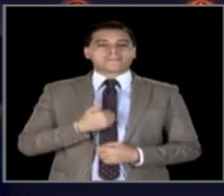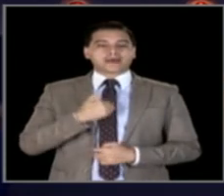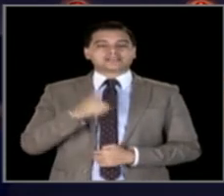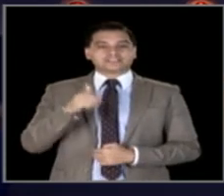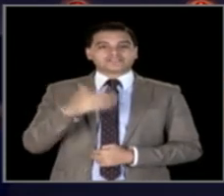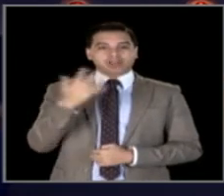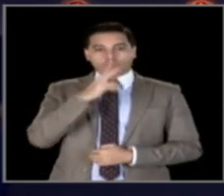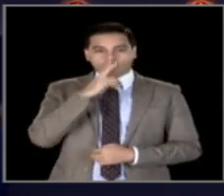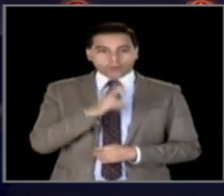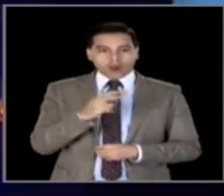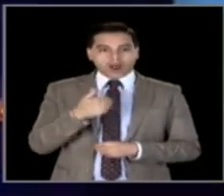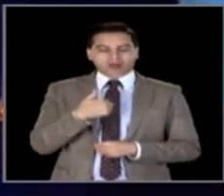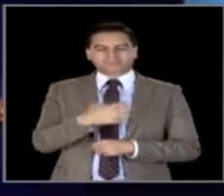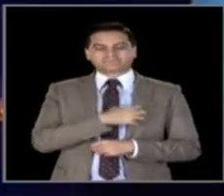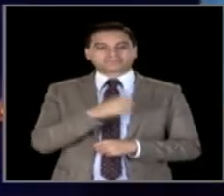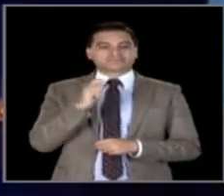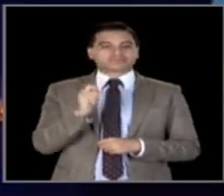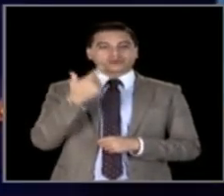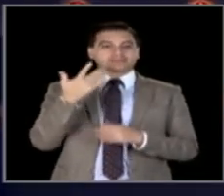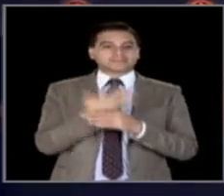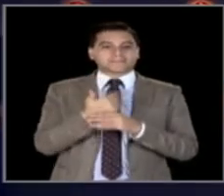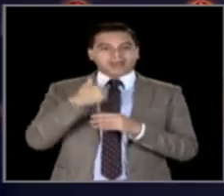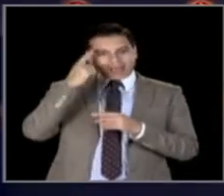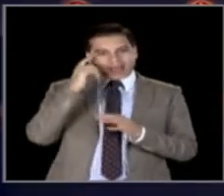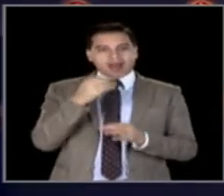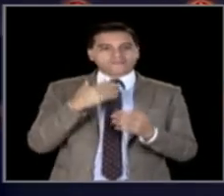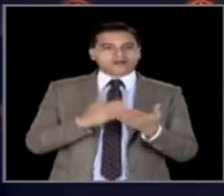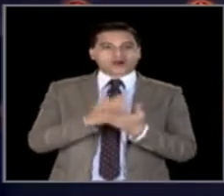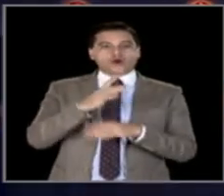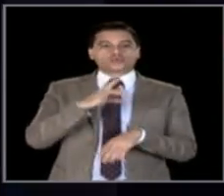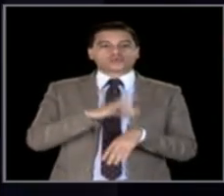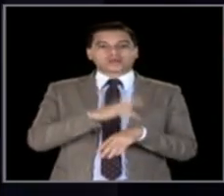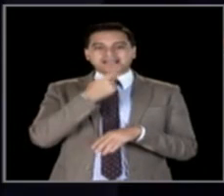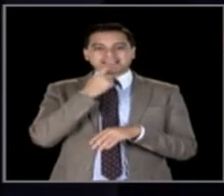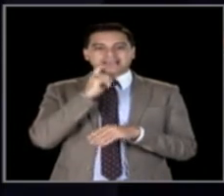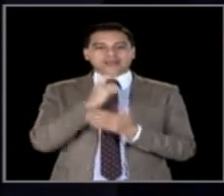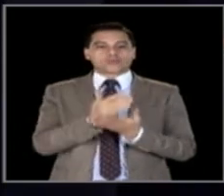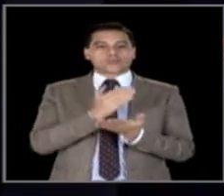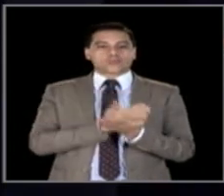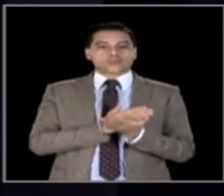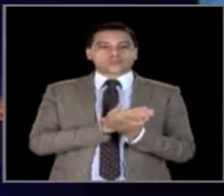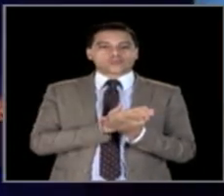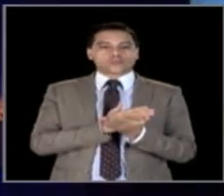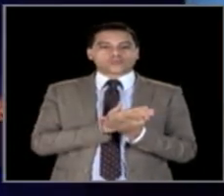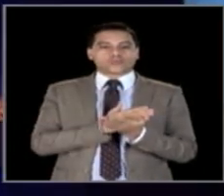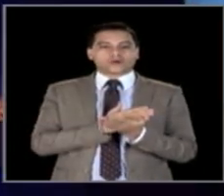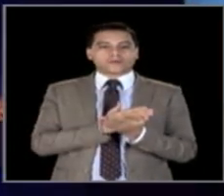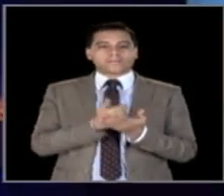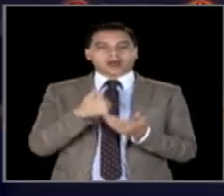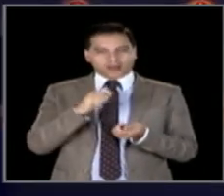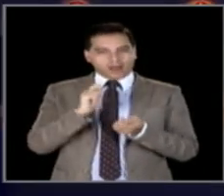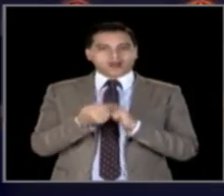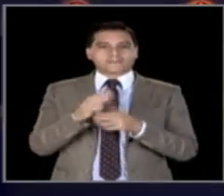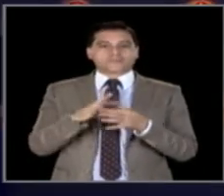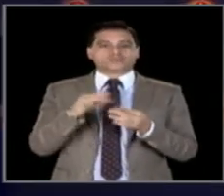بتوجعني بكتئب. ليه؟ ببقى عارف إن أنا رايح لدكتور الأسنان قريب. لا لا، أنا هغير الموضوع.